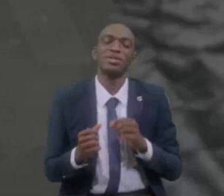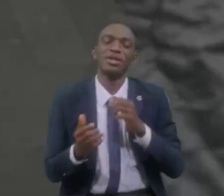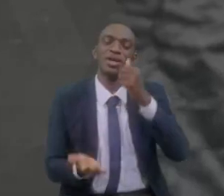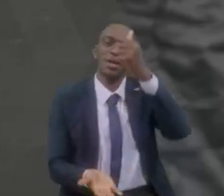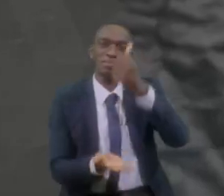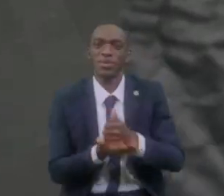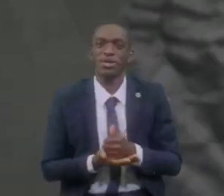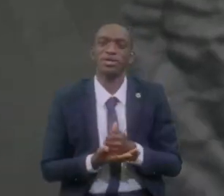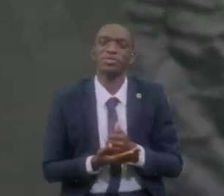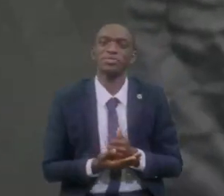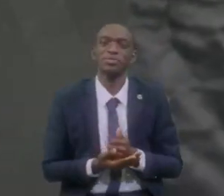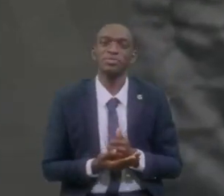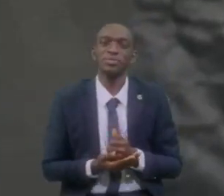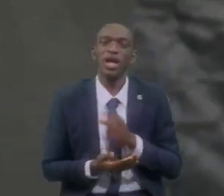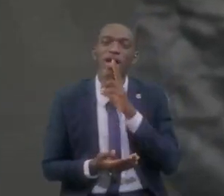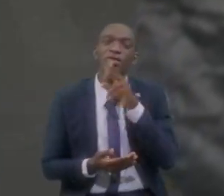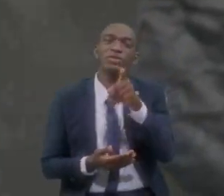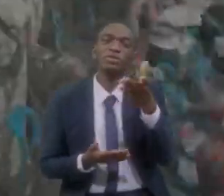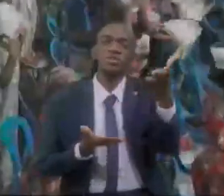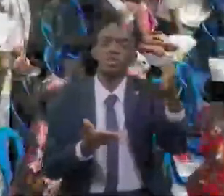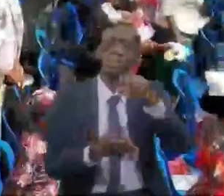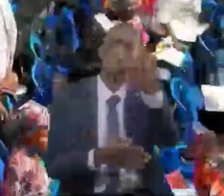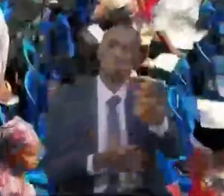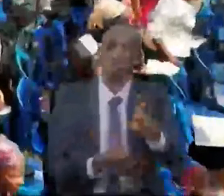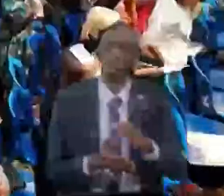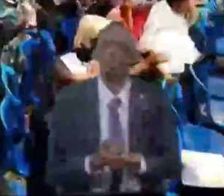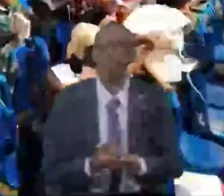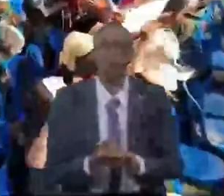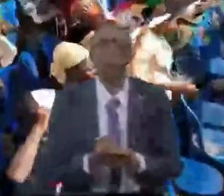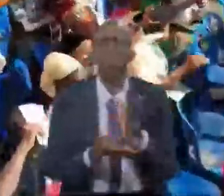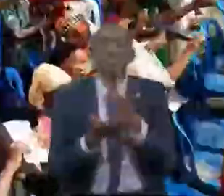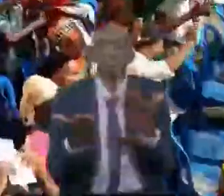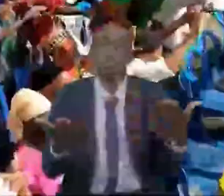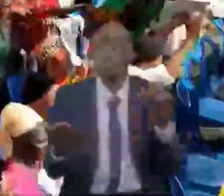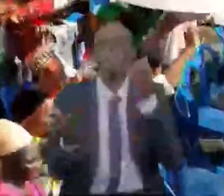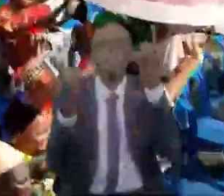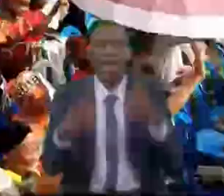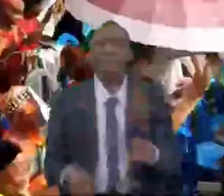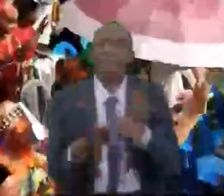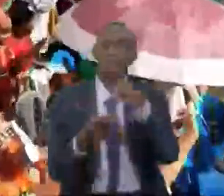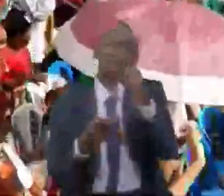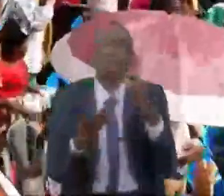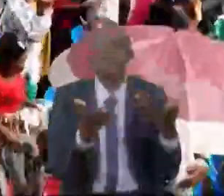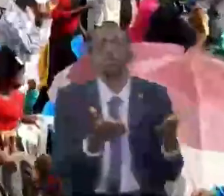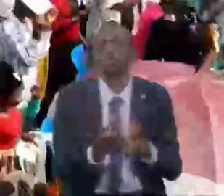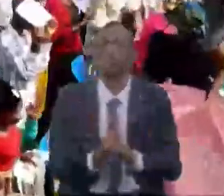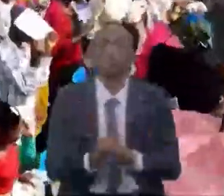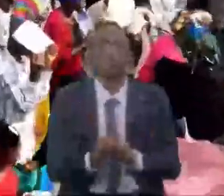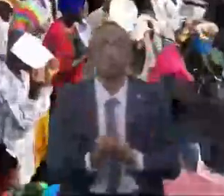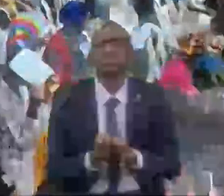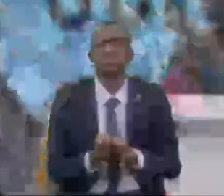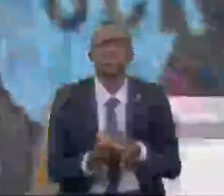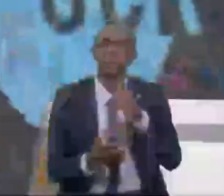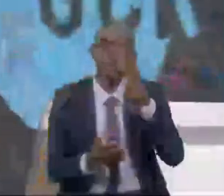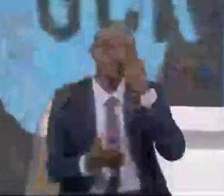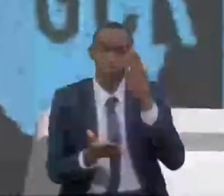Amen. Est-ce que vous êtes là? Quelque chose va vous arriver aujourd'hui. Vous savez, il y a